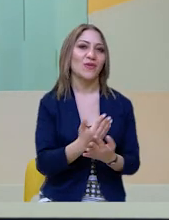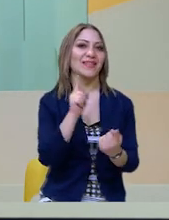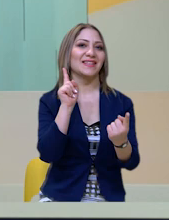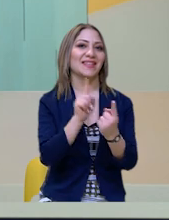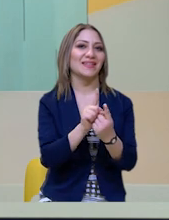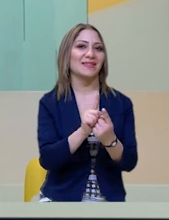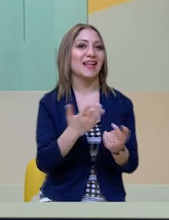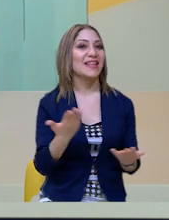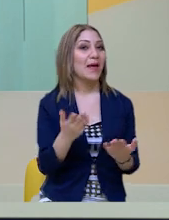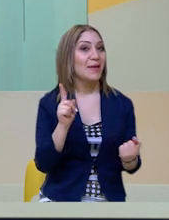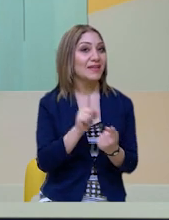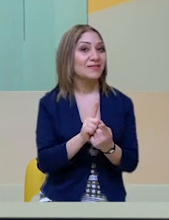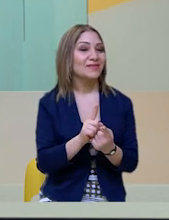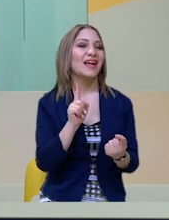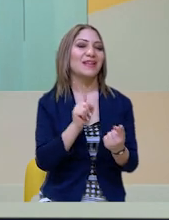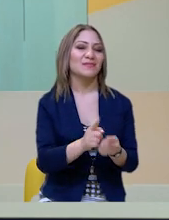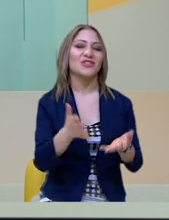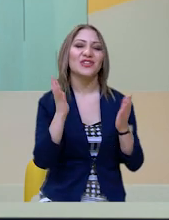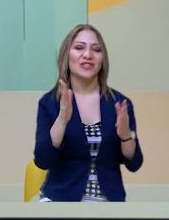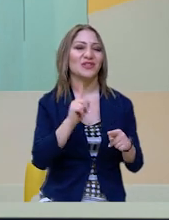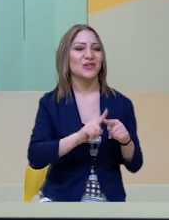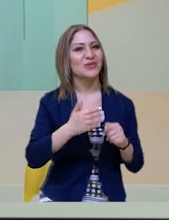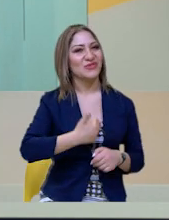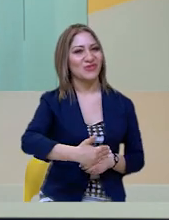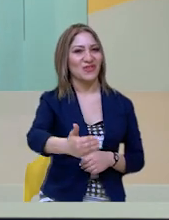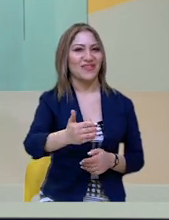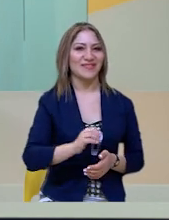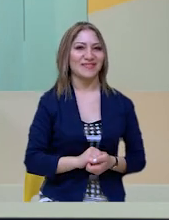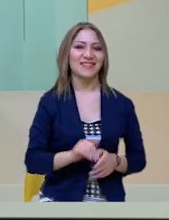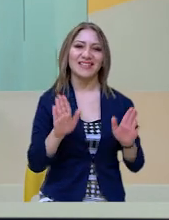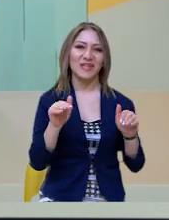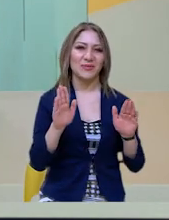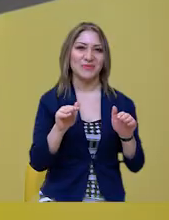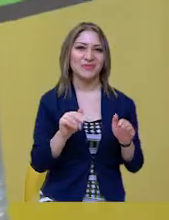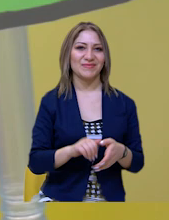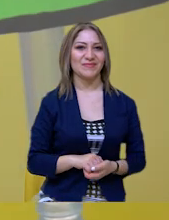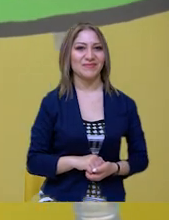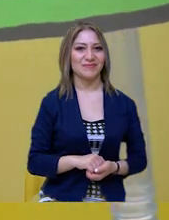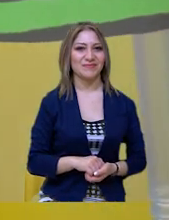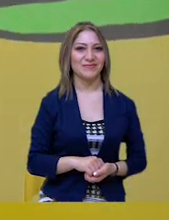հանդիպենք։ Երբ ենք հանդիպելու, հանդիպելու ենք շատ շուտով։ Ցտեսություն։